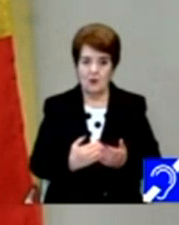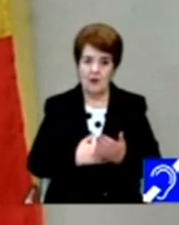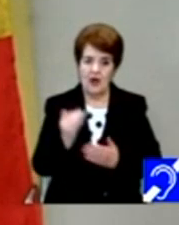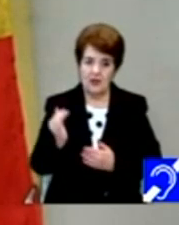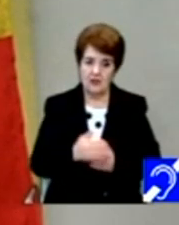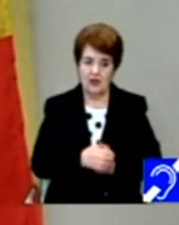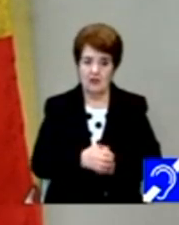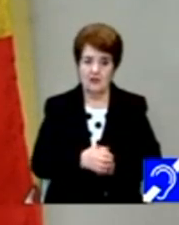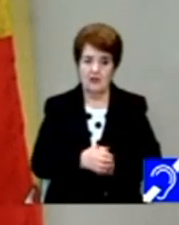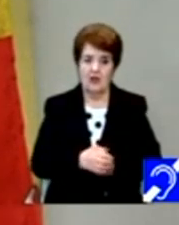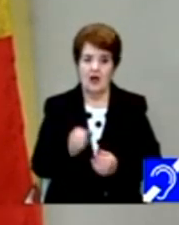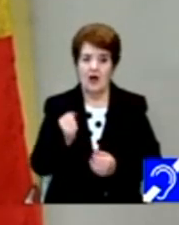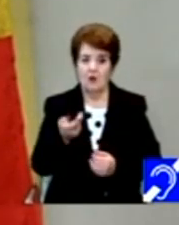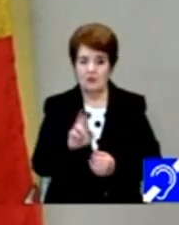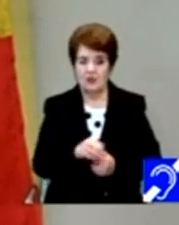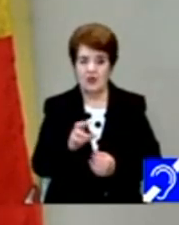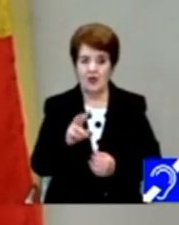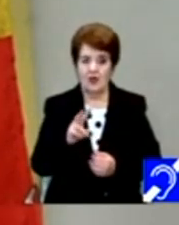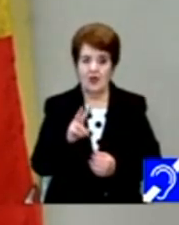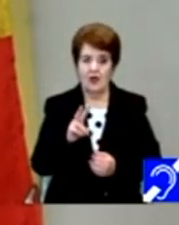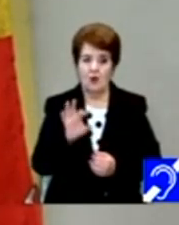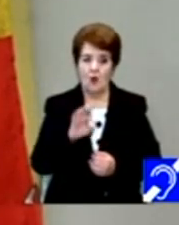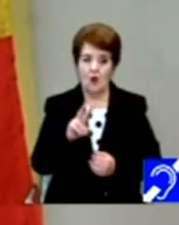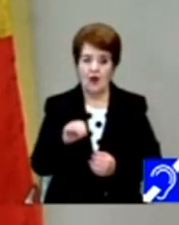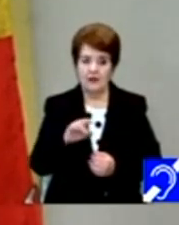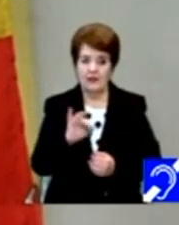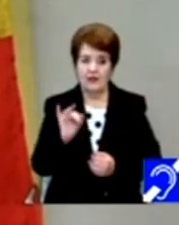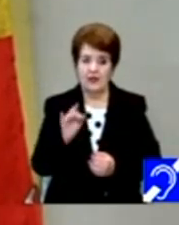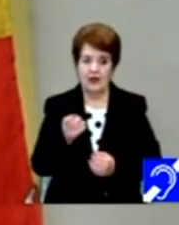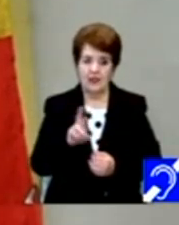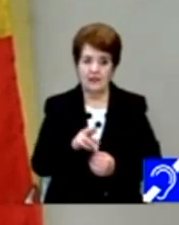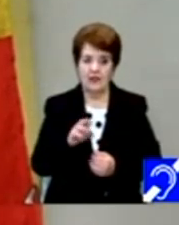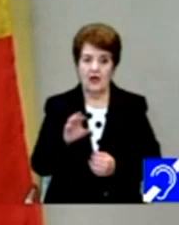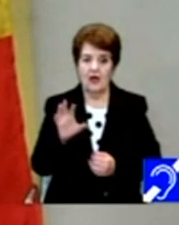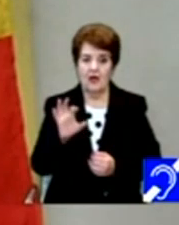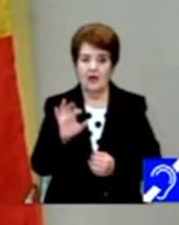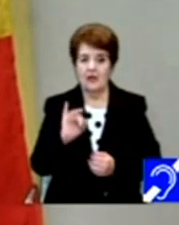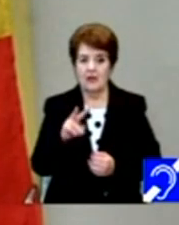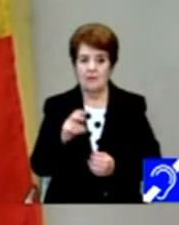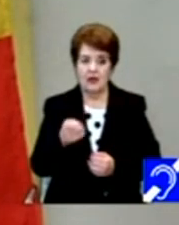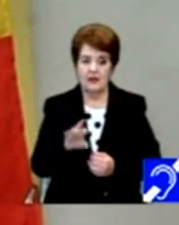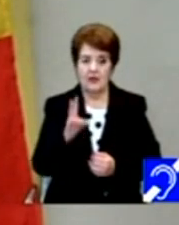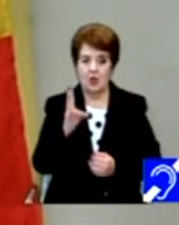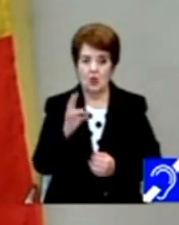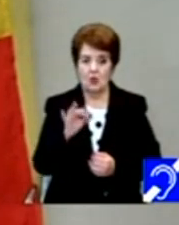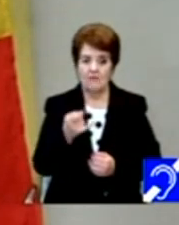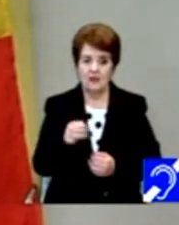ca țări ca Austria, Olanda, Irlanda, Albania, Islanda, Norvegia.